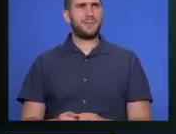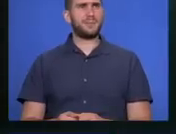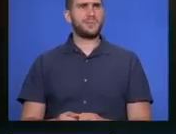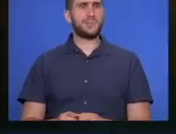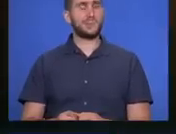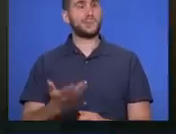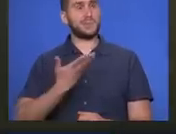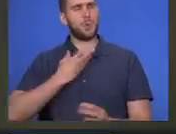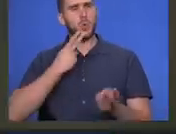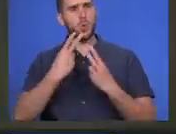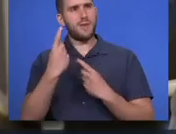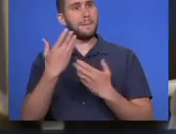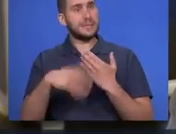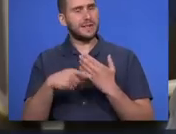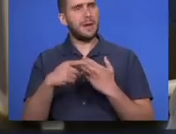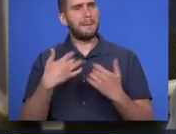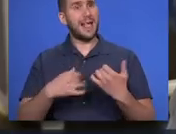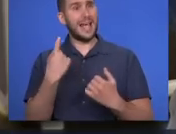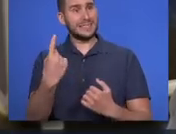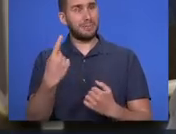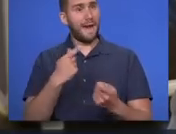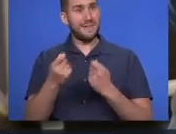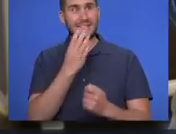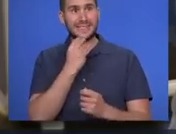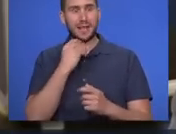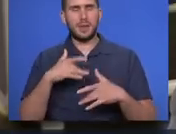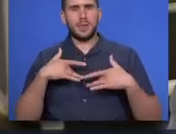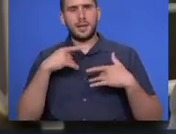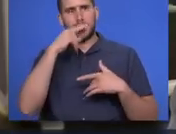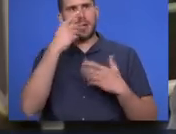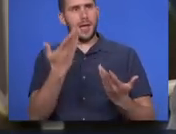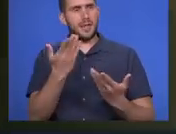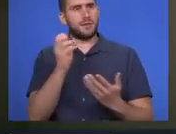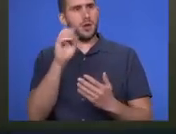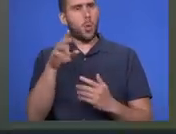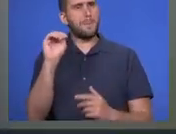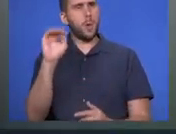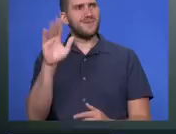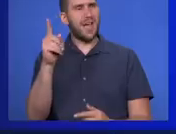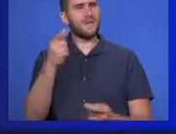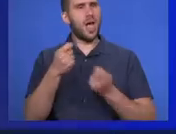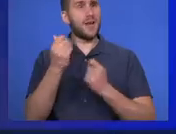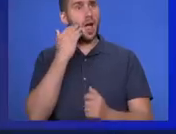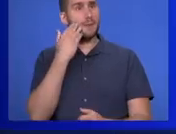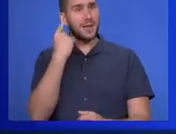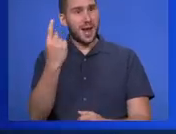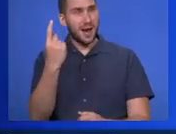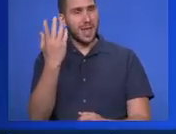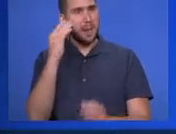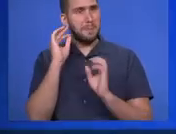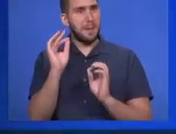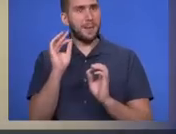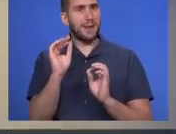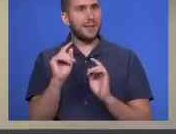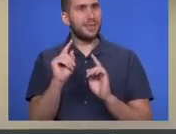קיבלנו איזשהו פידבק בסופו של דבר מהלהקה עצמה, זאת אומרת, ההפקה הישראלית כל כך התגעתה בזה, ושלחו את זה למרון 5, להפקה האמריקאית, שזה היה באמת